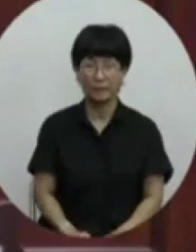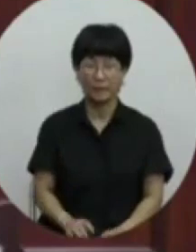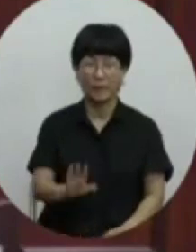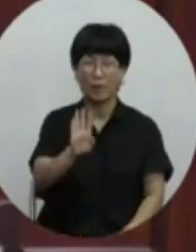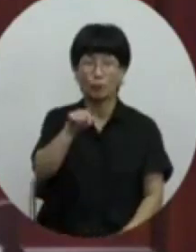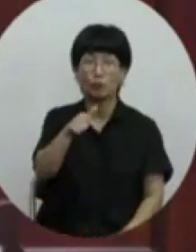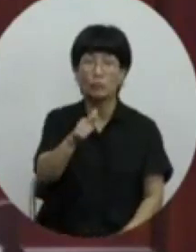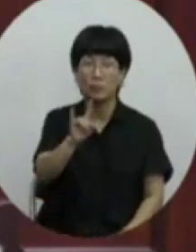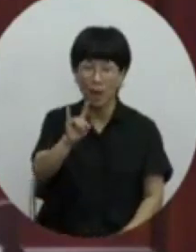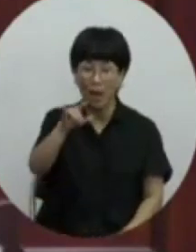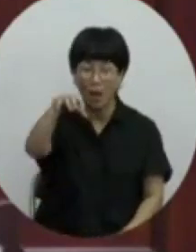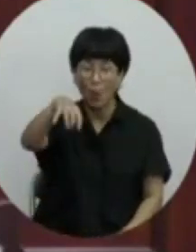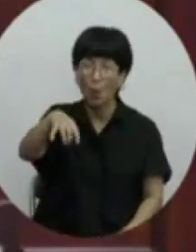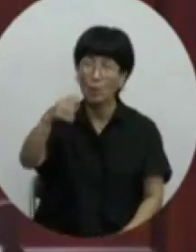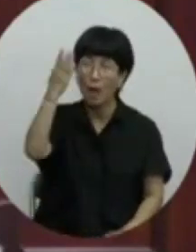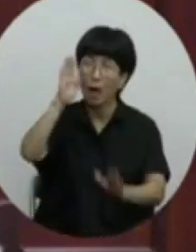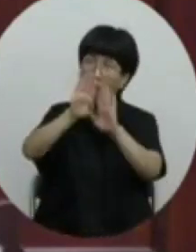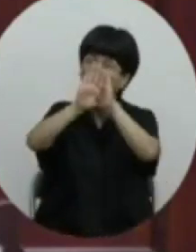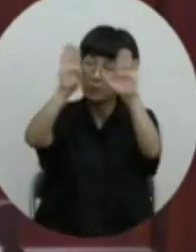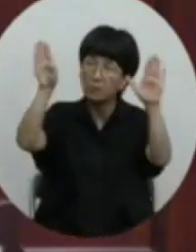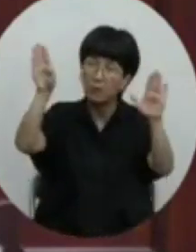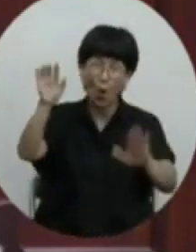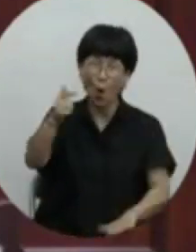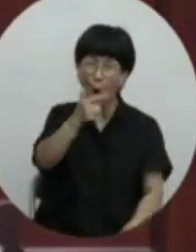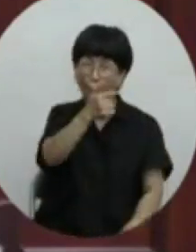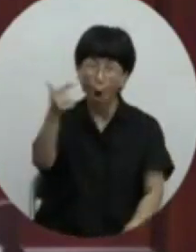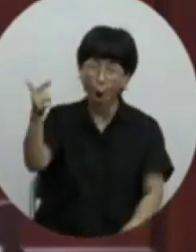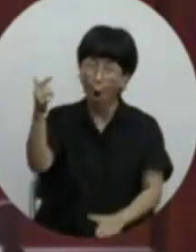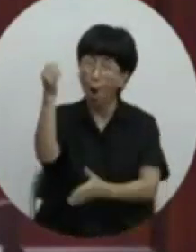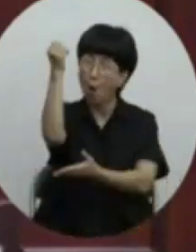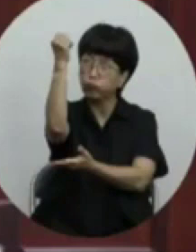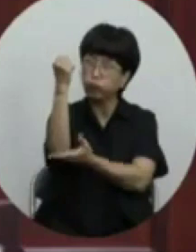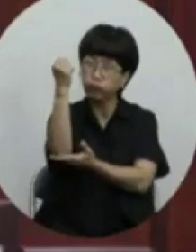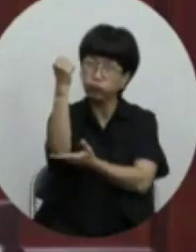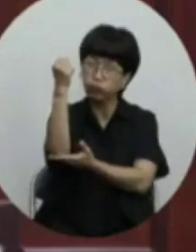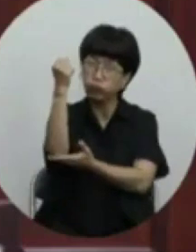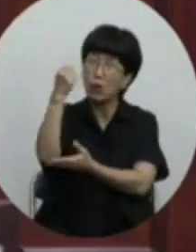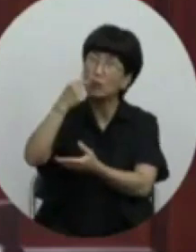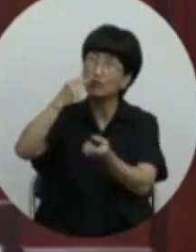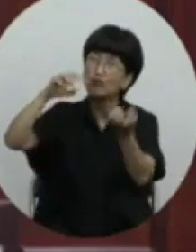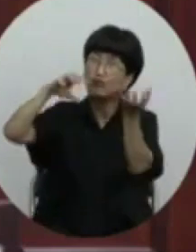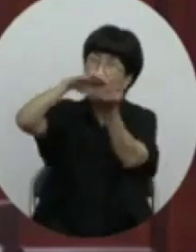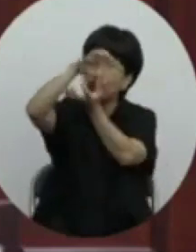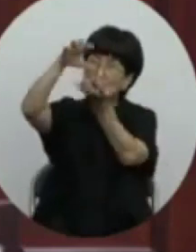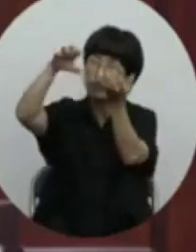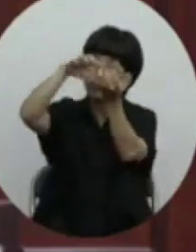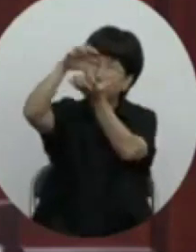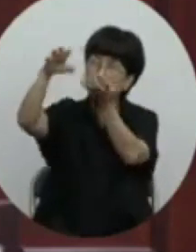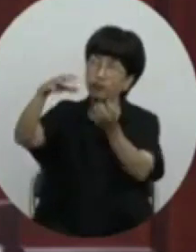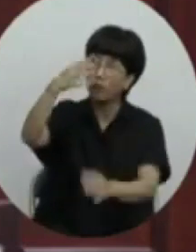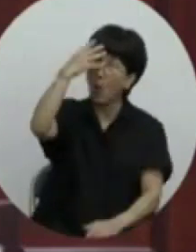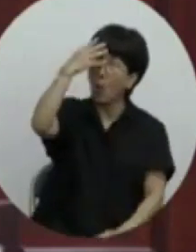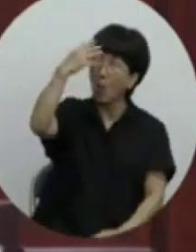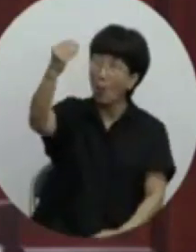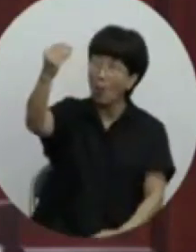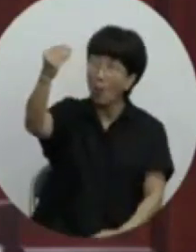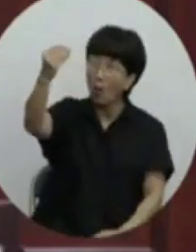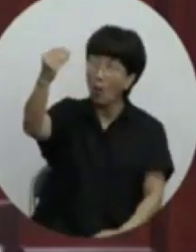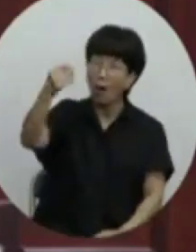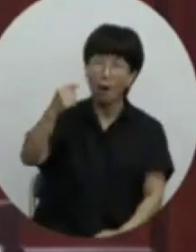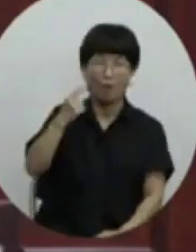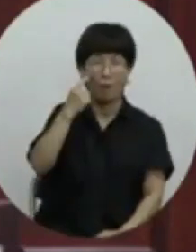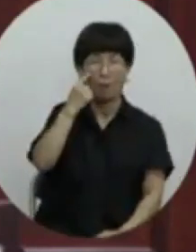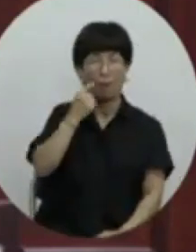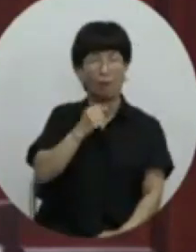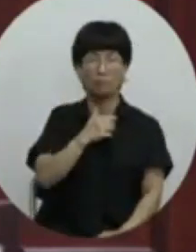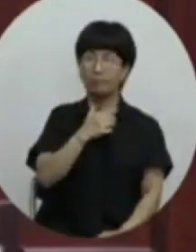북내면 예롱리 쪽의 하늘에 거대한 기둥처럼 서 있는 구름을 보고 제 눈을 의심하지 않을